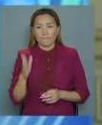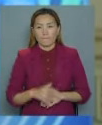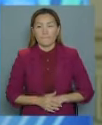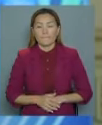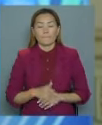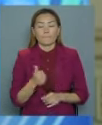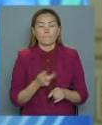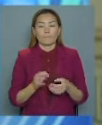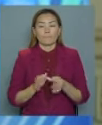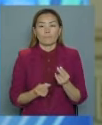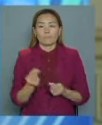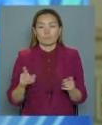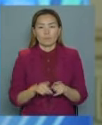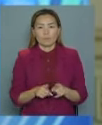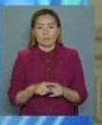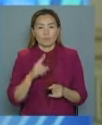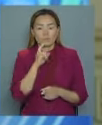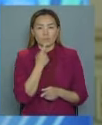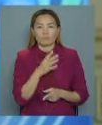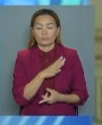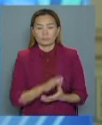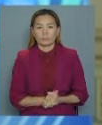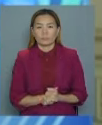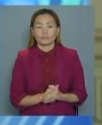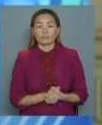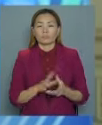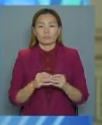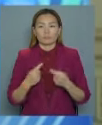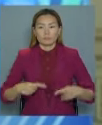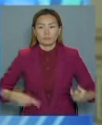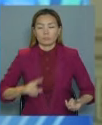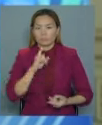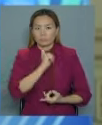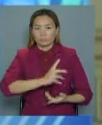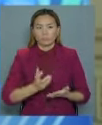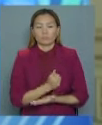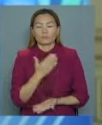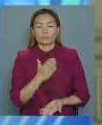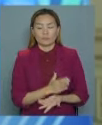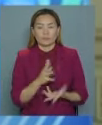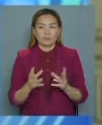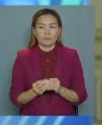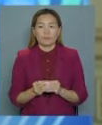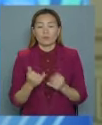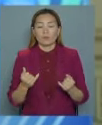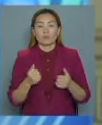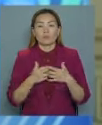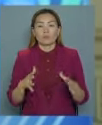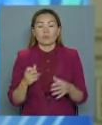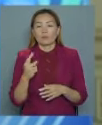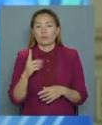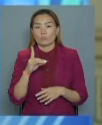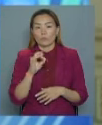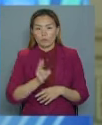На самом деле олимпийские игры в этом году были довольно сложными. И несмотря на различные трудности, я одержал эту победу. В целом, после окончания 11